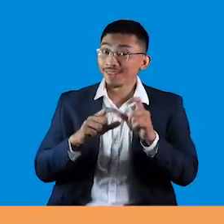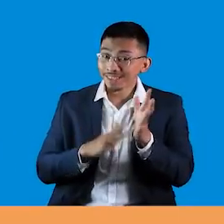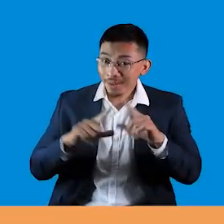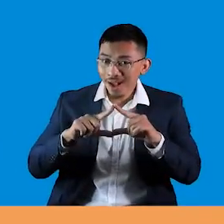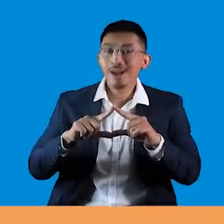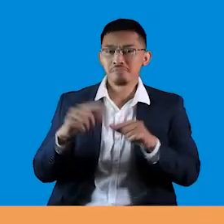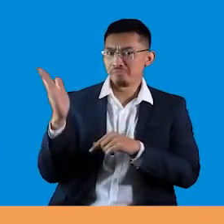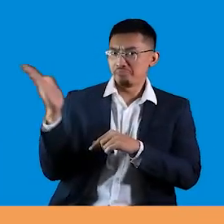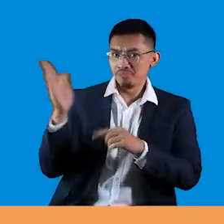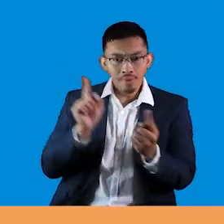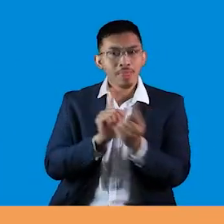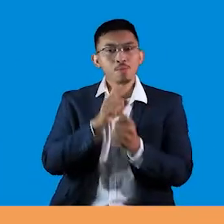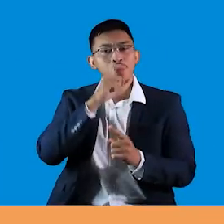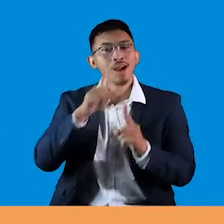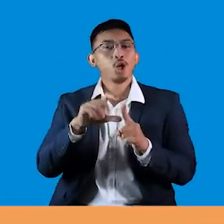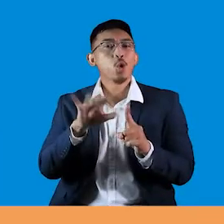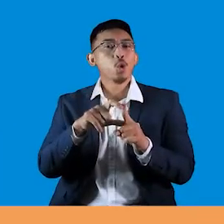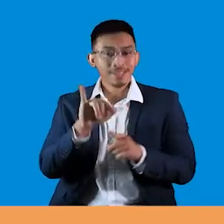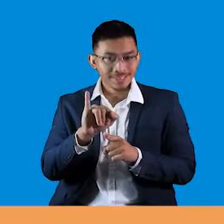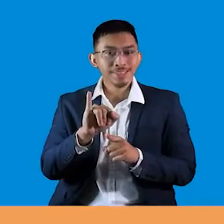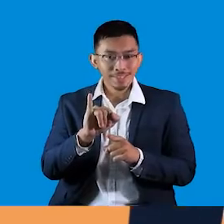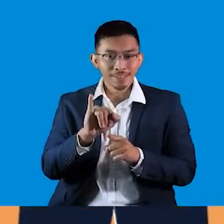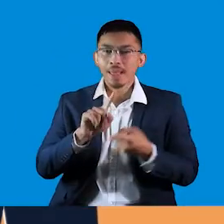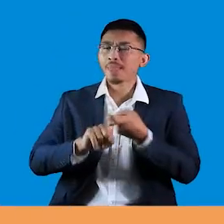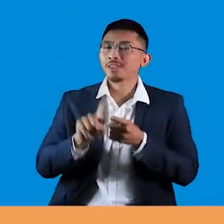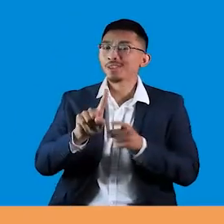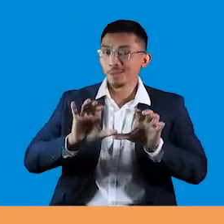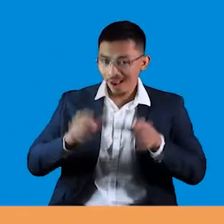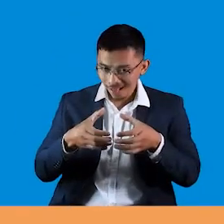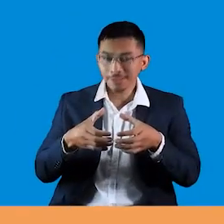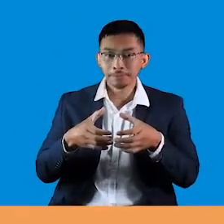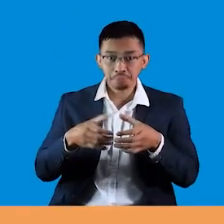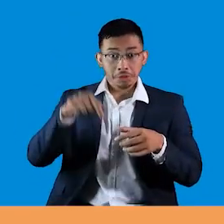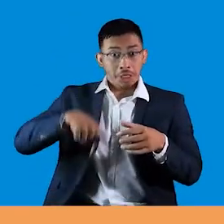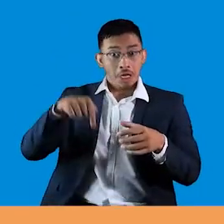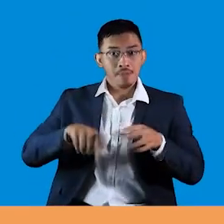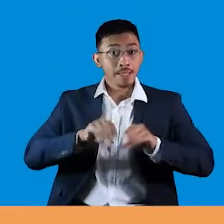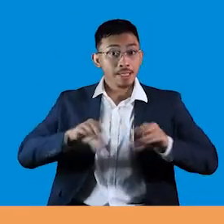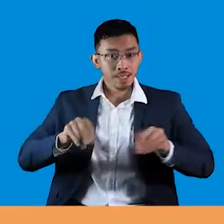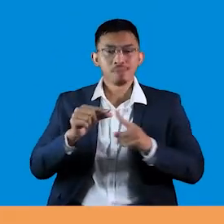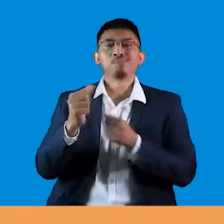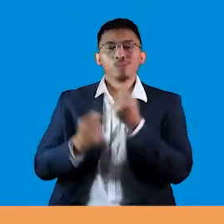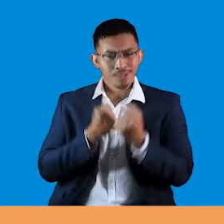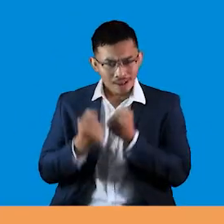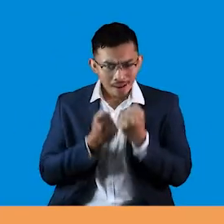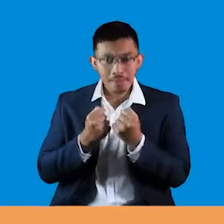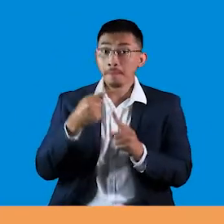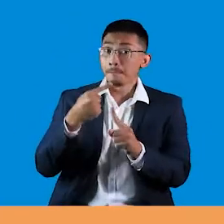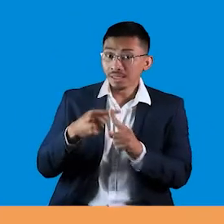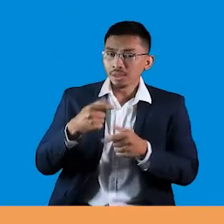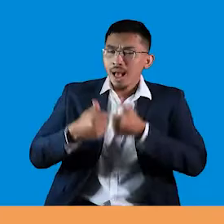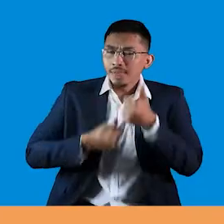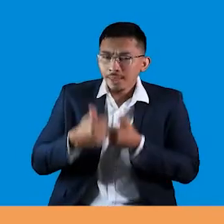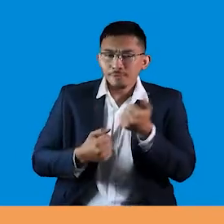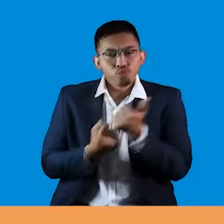dengan teman-teman SMA-nya, ia bertemu dengan Pak Dodi, teman sekelasnya yang sekarang sudah jadi seorang pengusaha